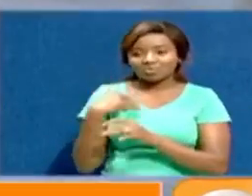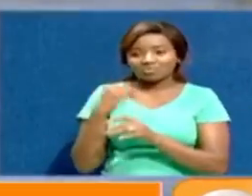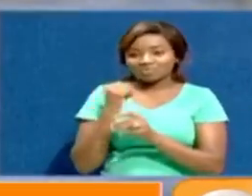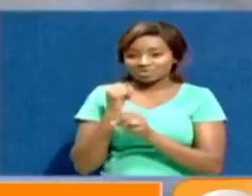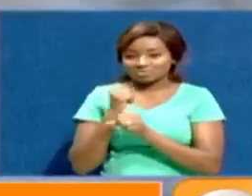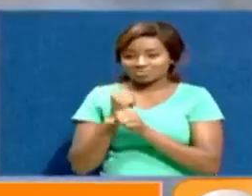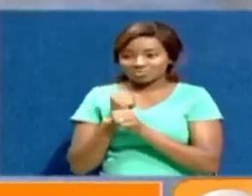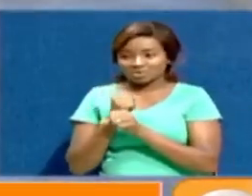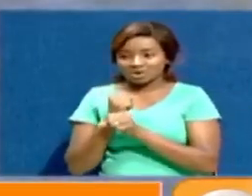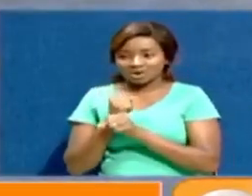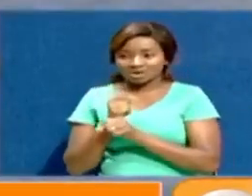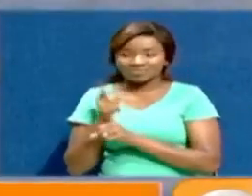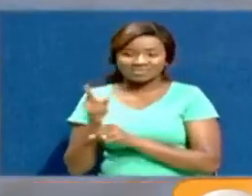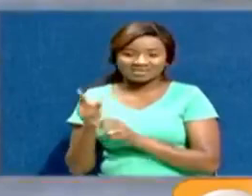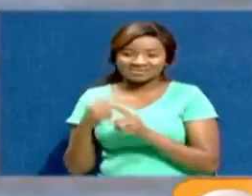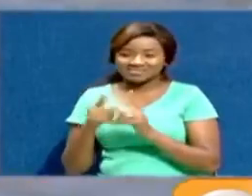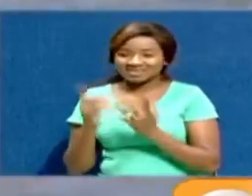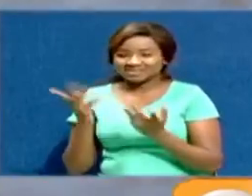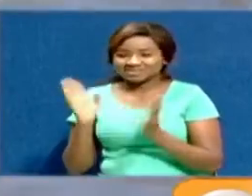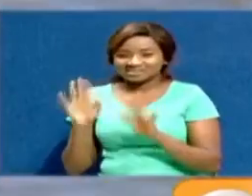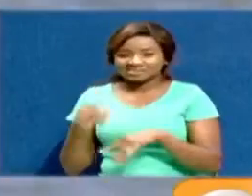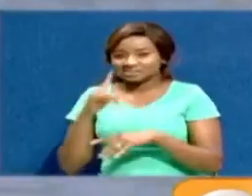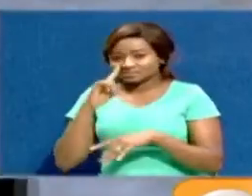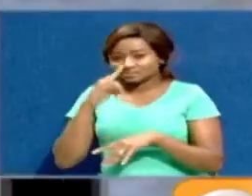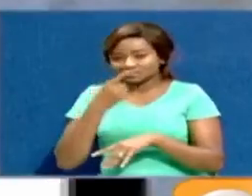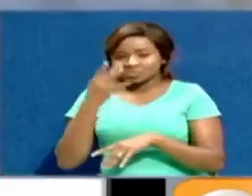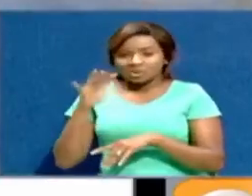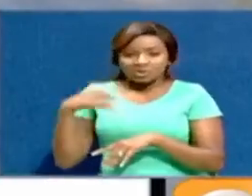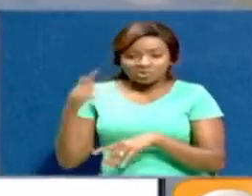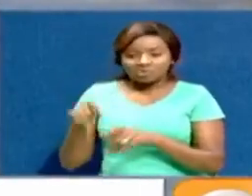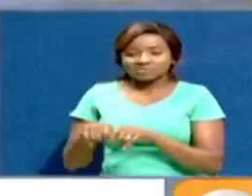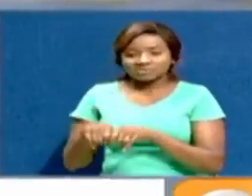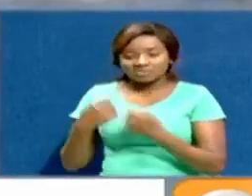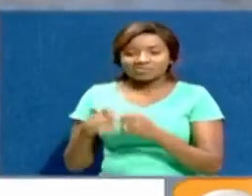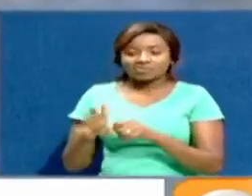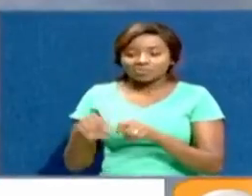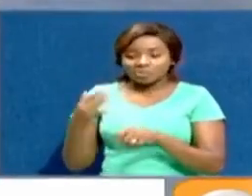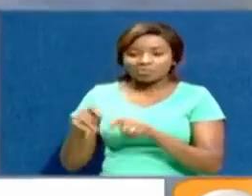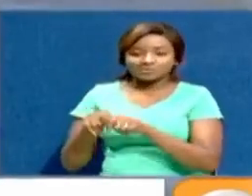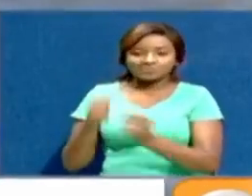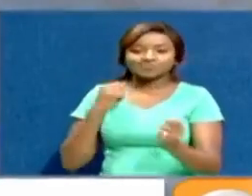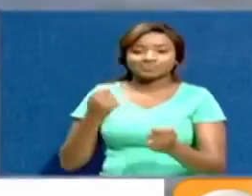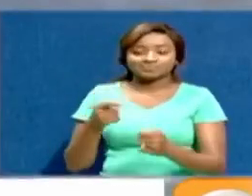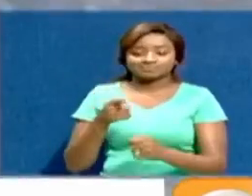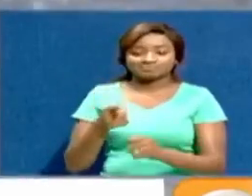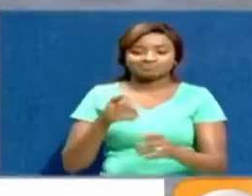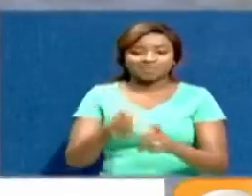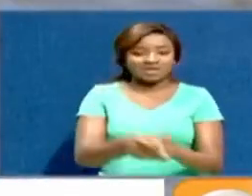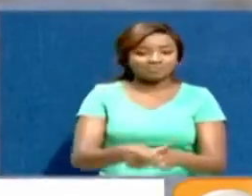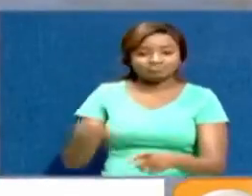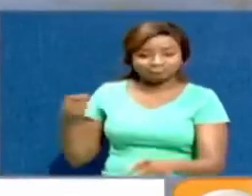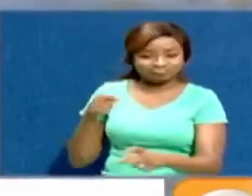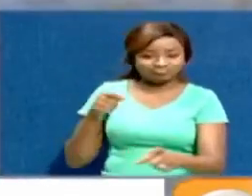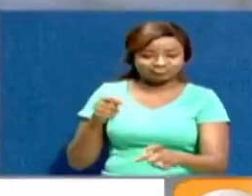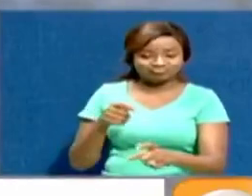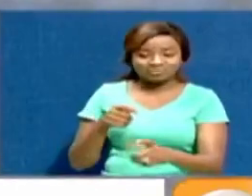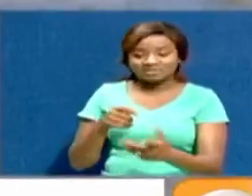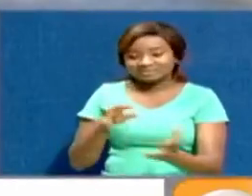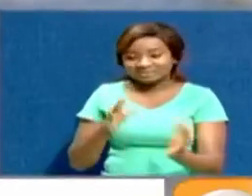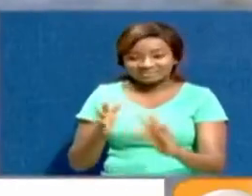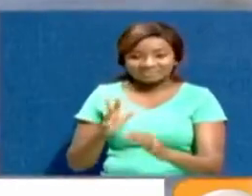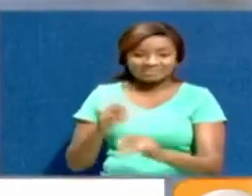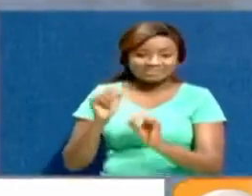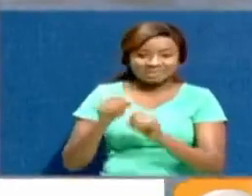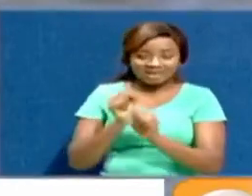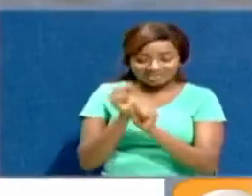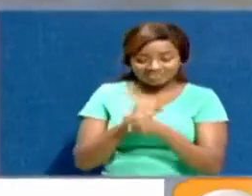injini, na injini ilinichosha. Kwa sababu kila saa inaharibika, kila saa inaharibika. Na za zingine unaweza tengeneza